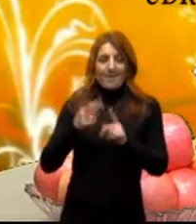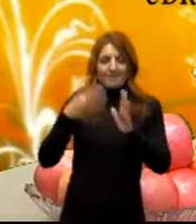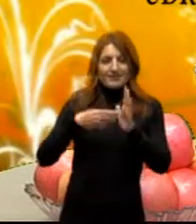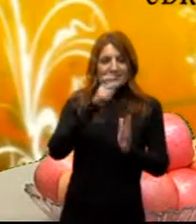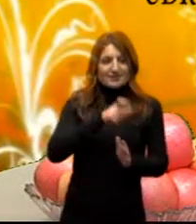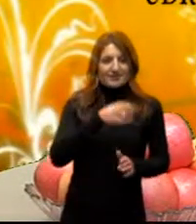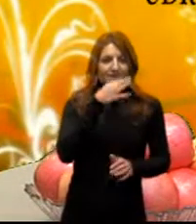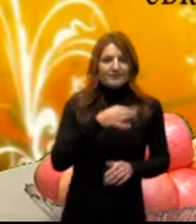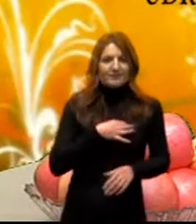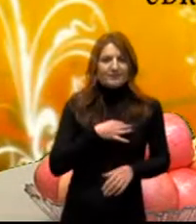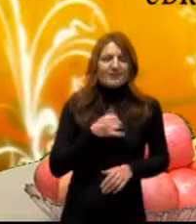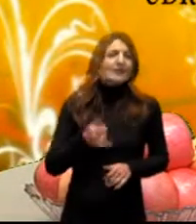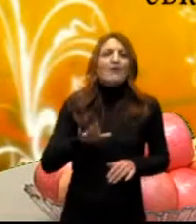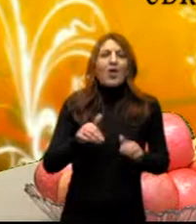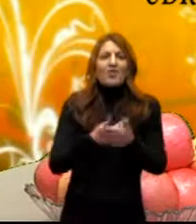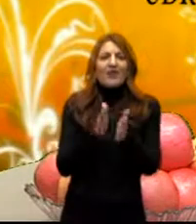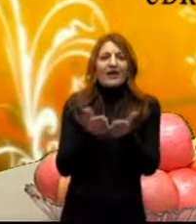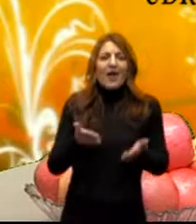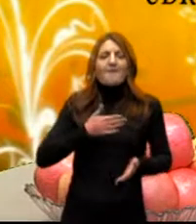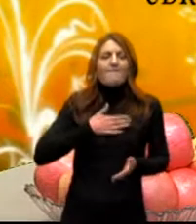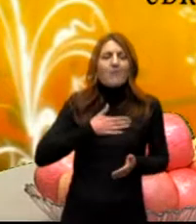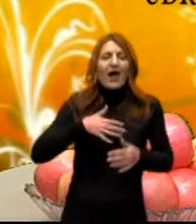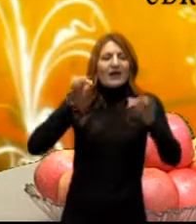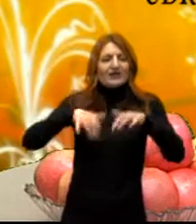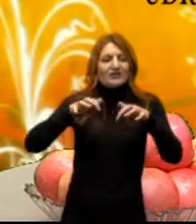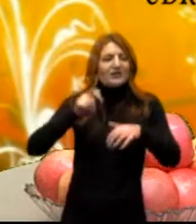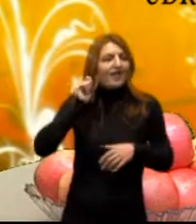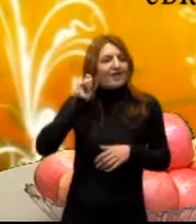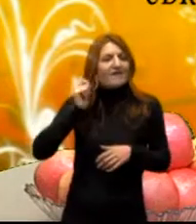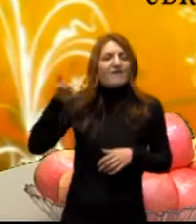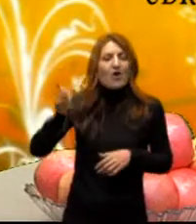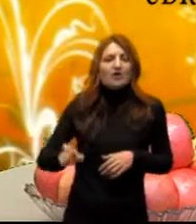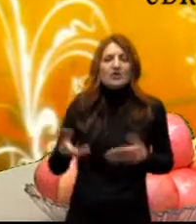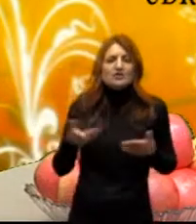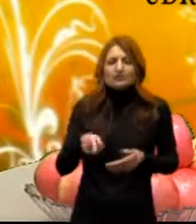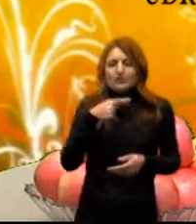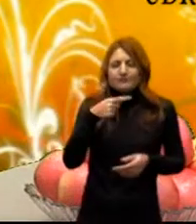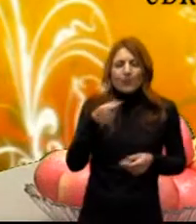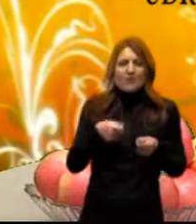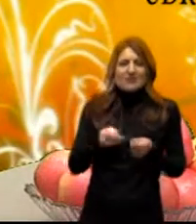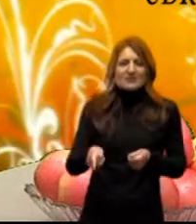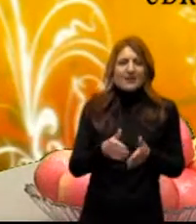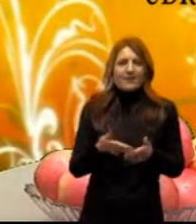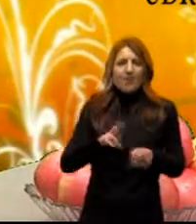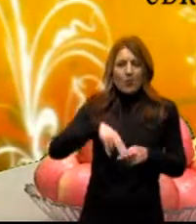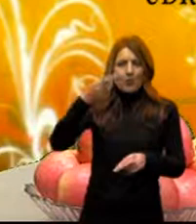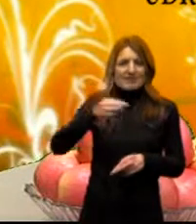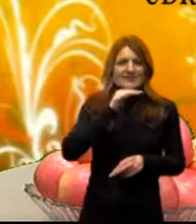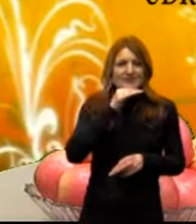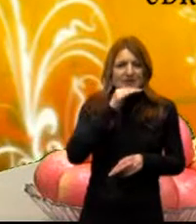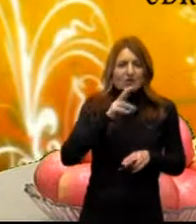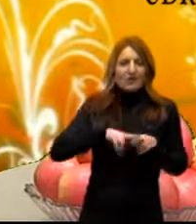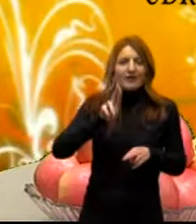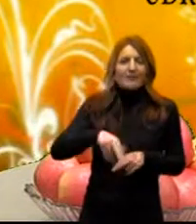reći. Izašla je jedna knjiga, Moja kišna djevojčica. Zašto vam o toj knjizi pričam? Zato što ću u siječnju imati